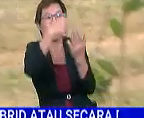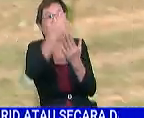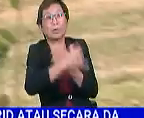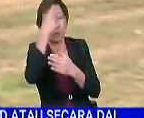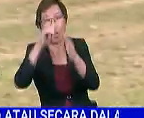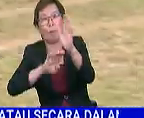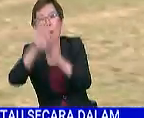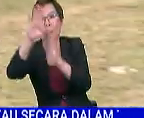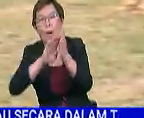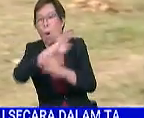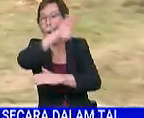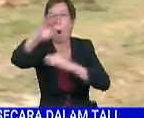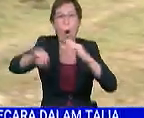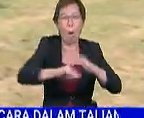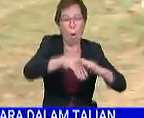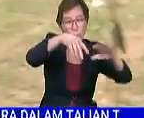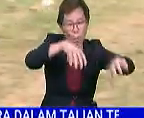pembangunan di setiap